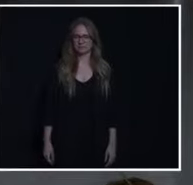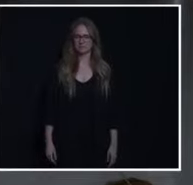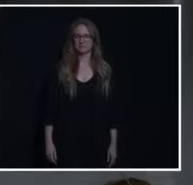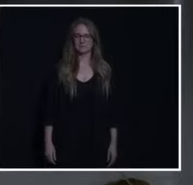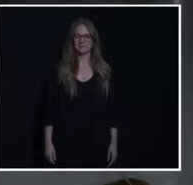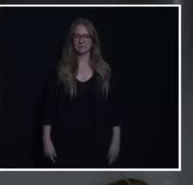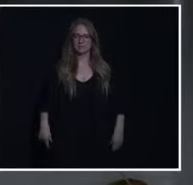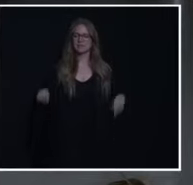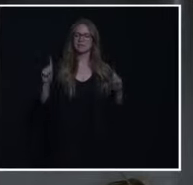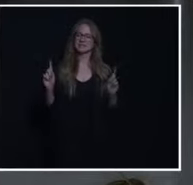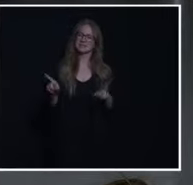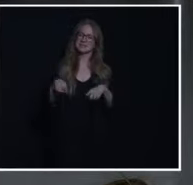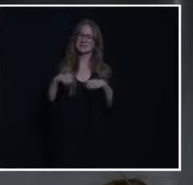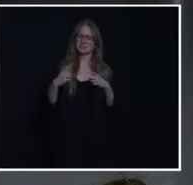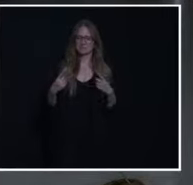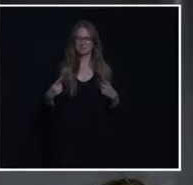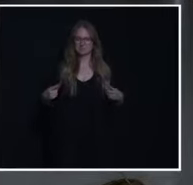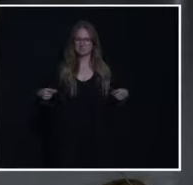Singen?